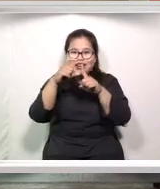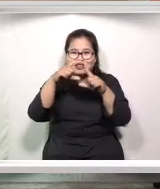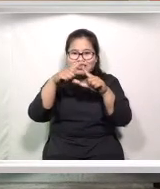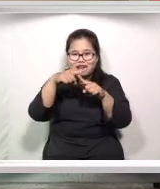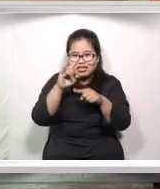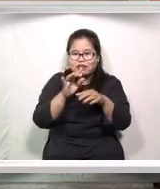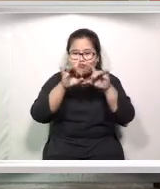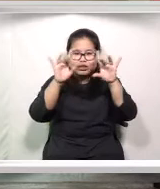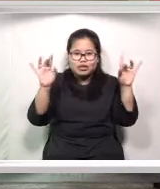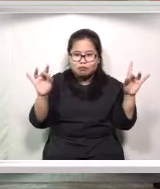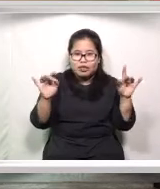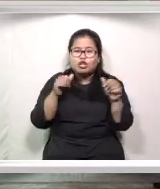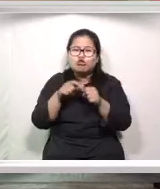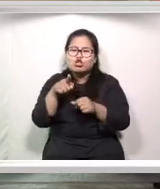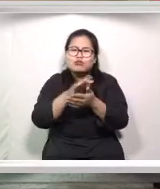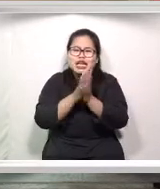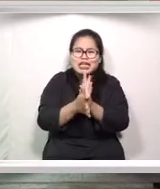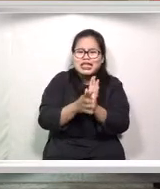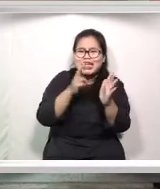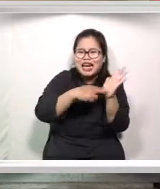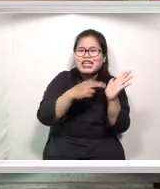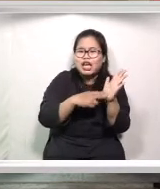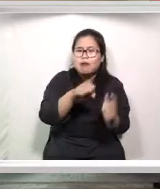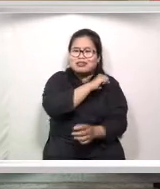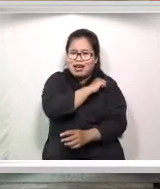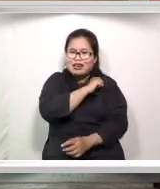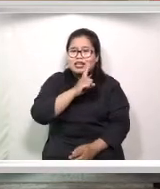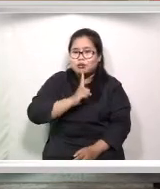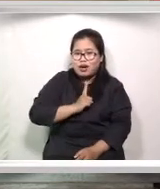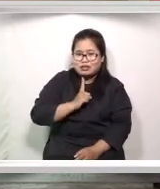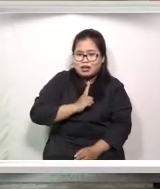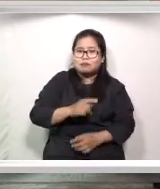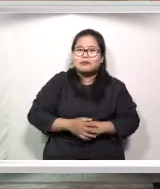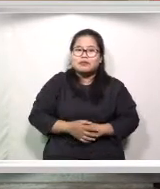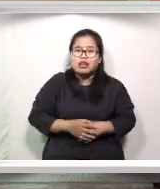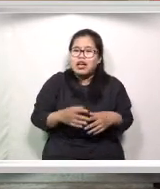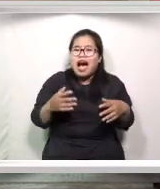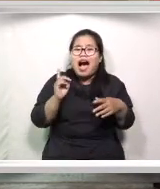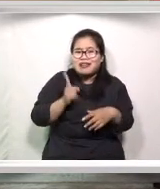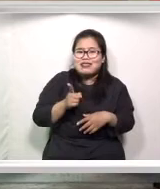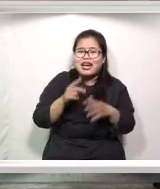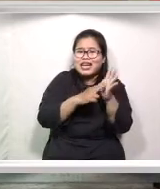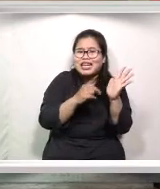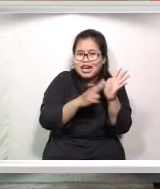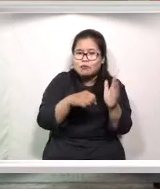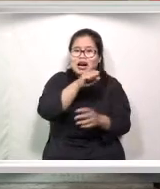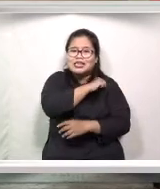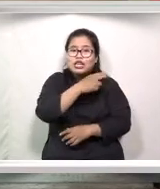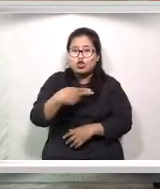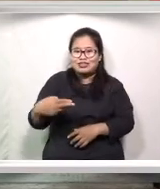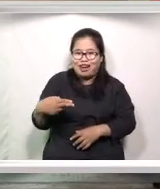nilai-nilai luhur bangsa yang menjadi jati diri bangsa Indonesia. Adapun nilai-nilai luhur bangsa Indonesia